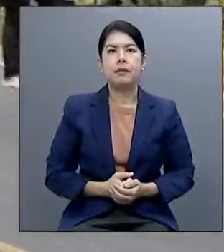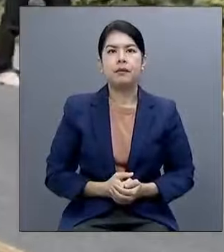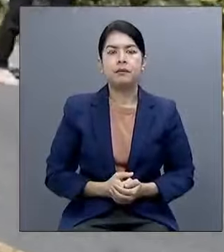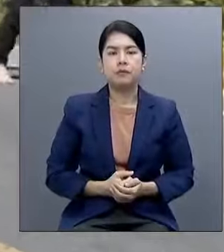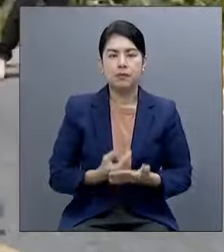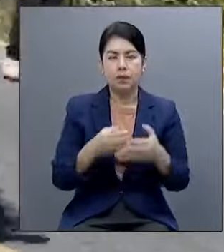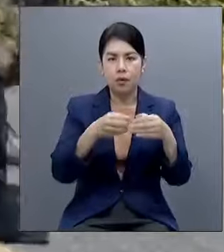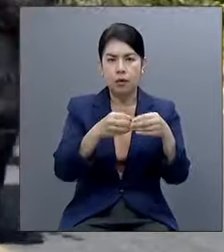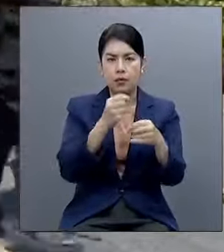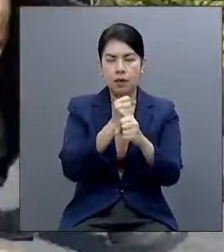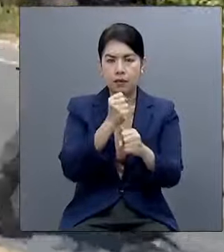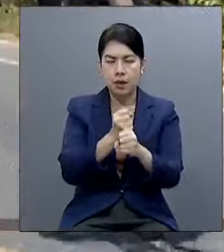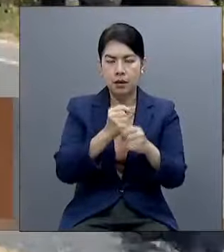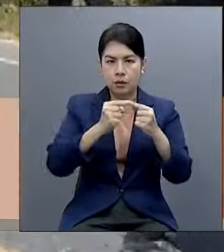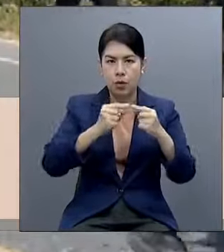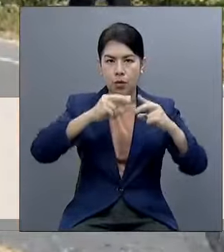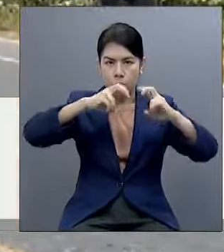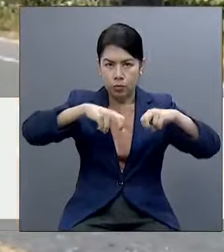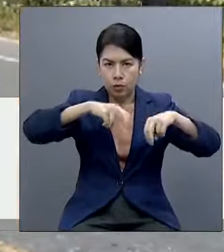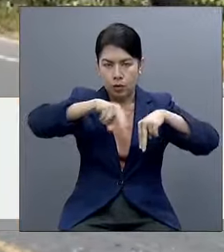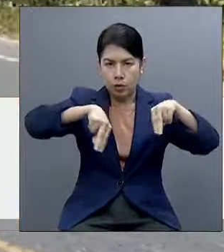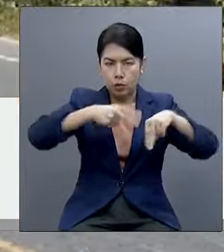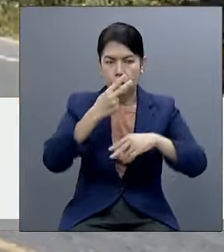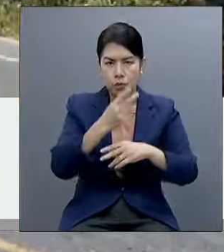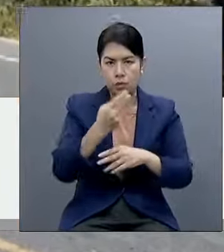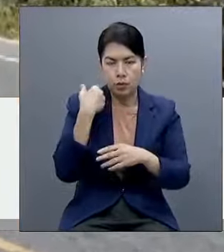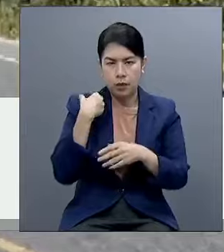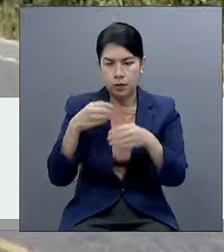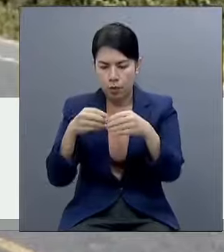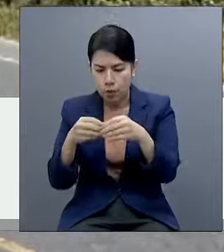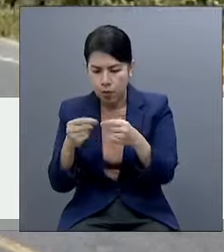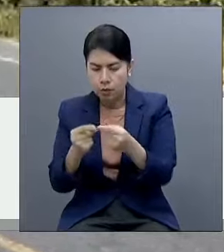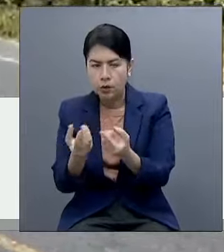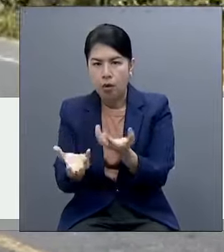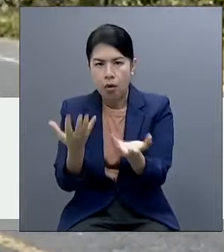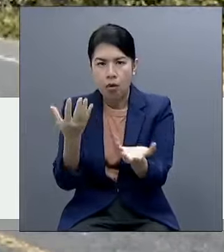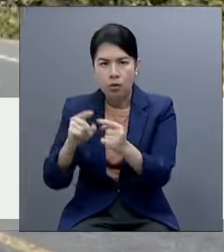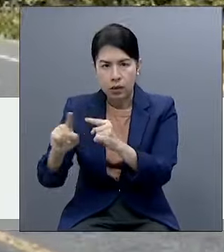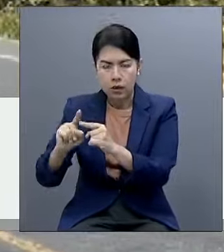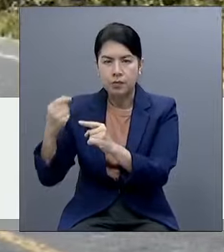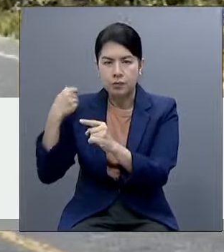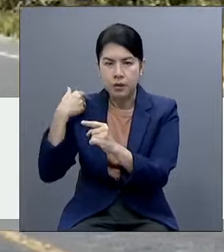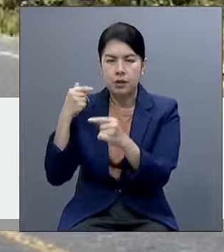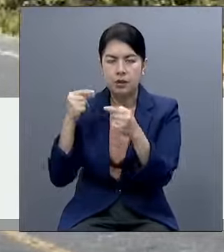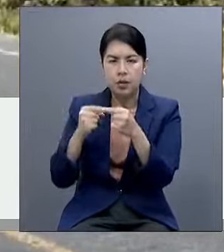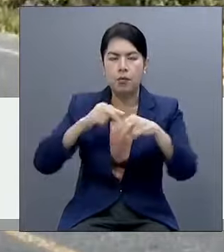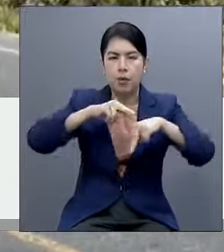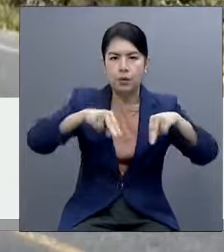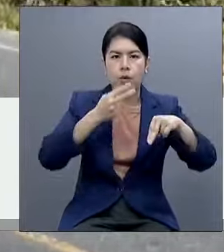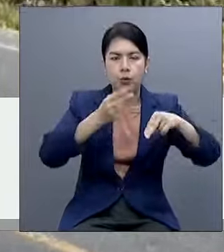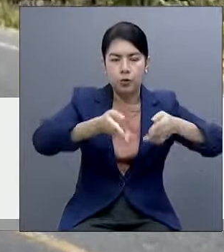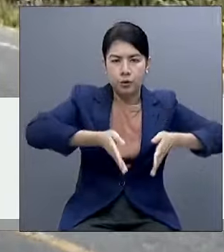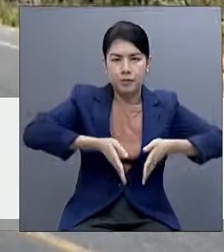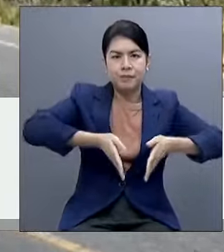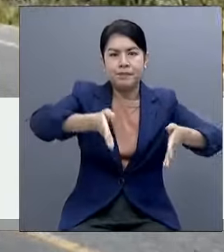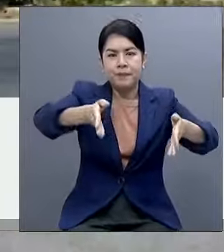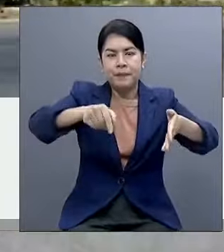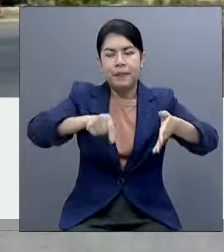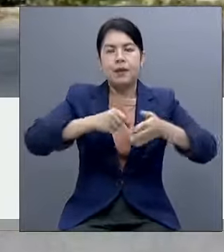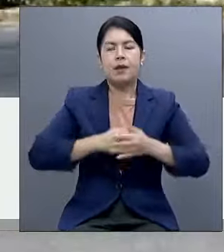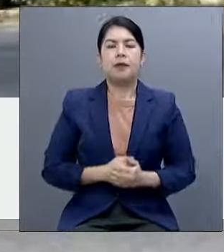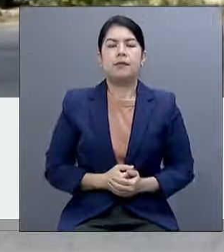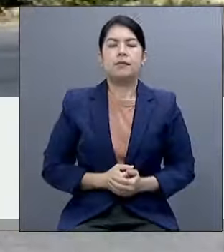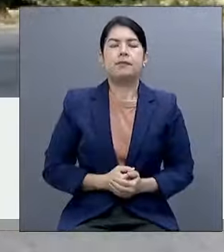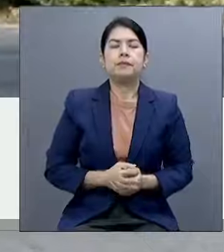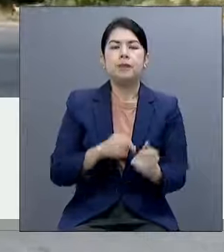้าหน้าที่กองพิสูจน์หลักฐานพร้อมชุดเก็บกู้ทำลายระเบิดเข้าตรวจสอบริมถนนบริเวณบ้านบลูกาฮิเลหมู่6ตำบลบา